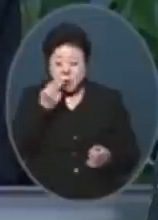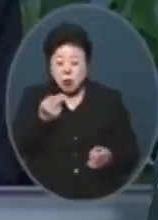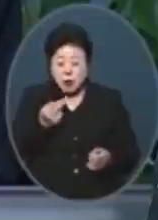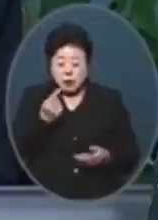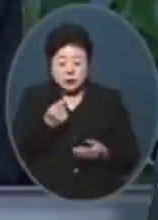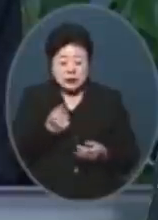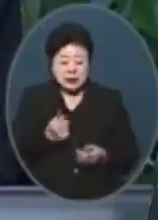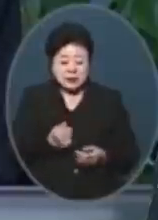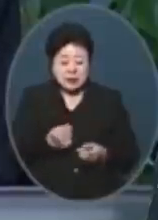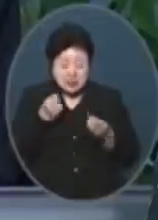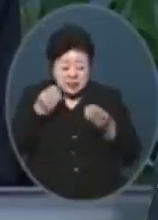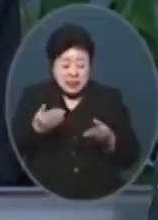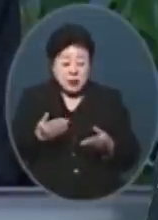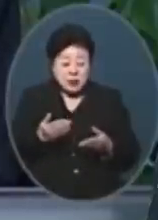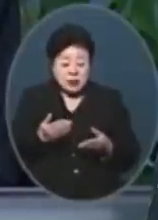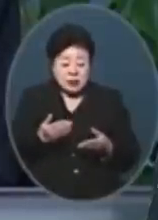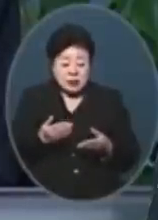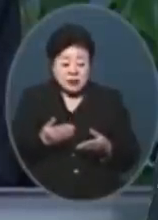새로운 계약서를